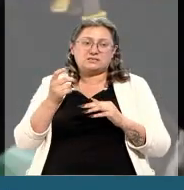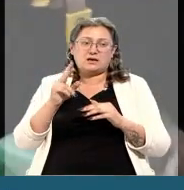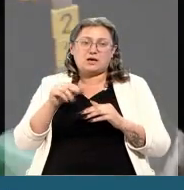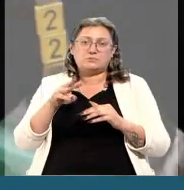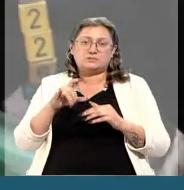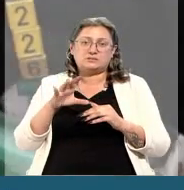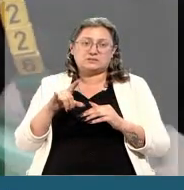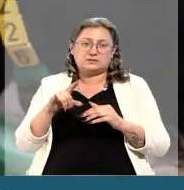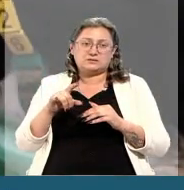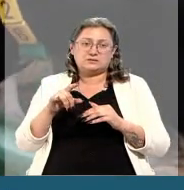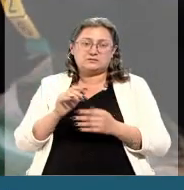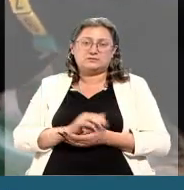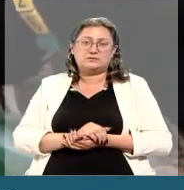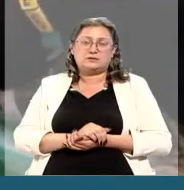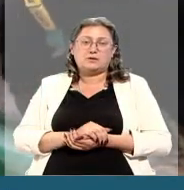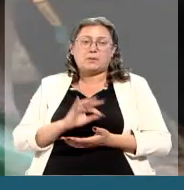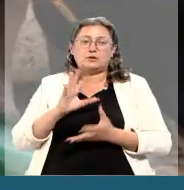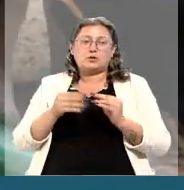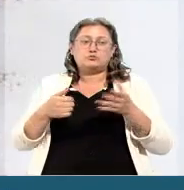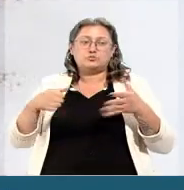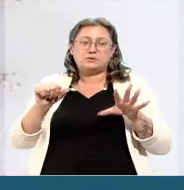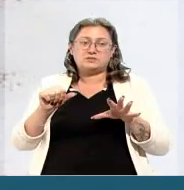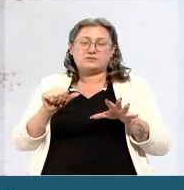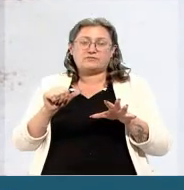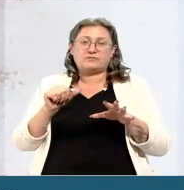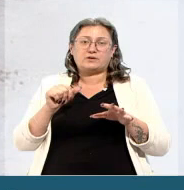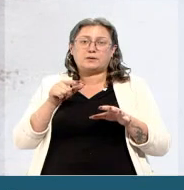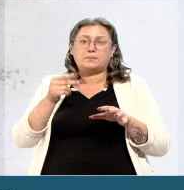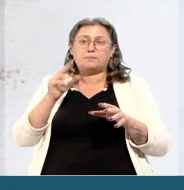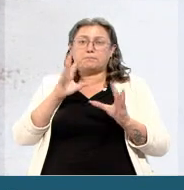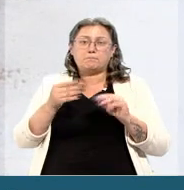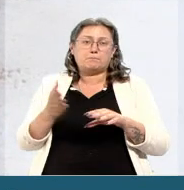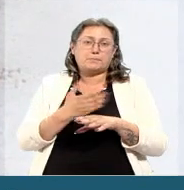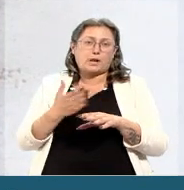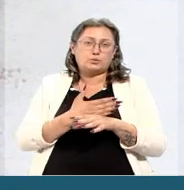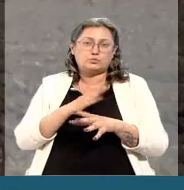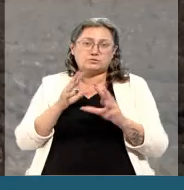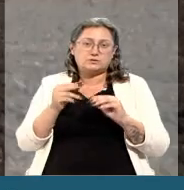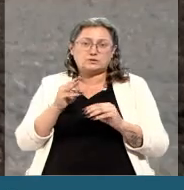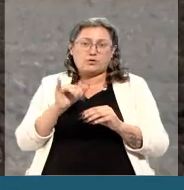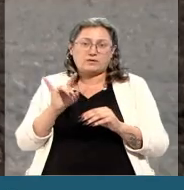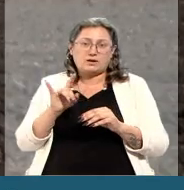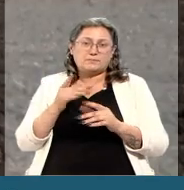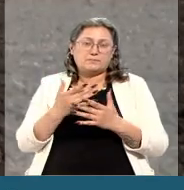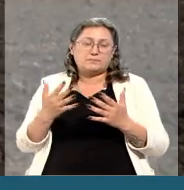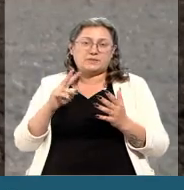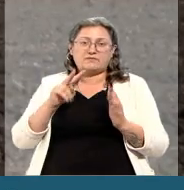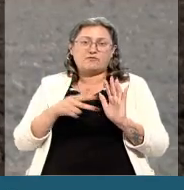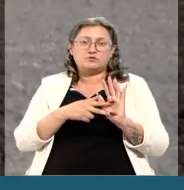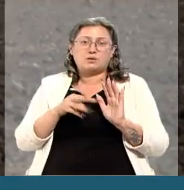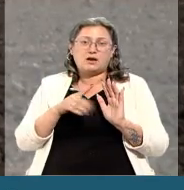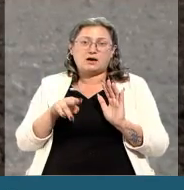оның өнімі 2,8 миллиард теңгені құрады. Кәсіпорындардан тартылған қаражаттың негізгі үлесі ауыл шаруашылығы